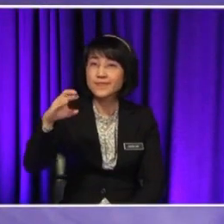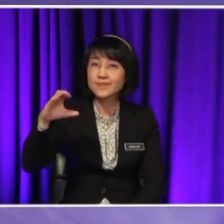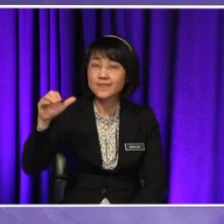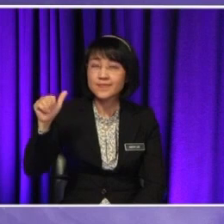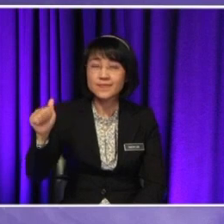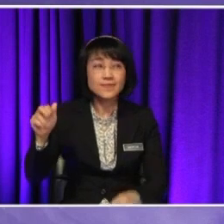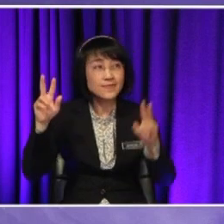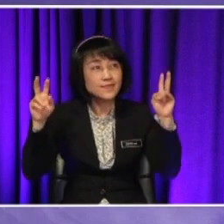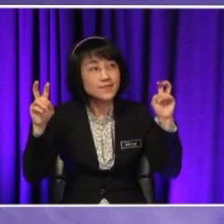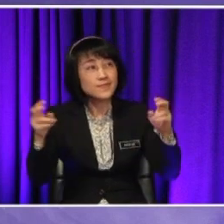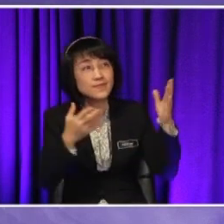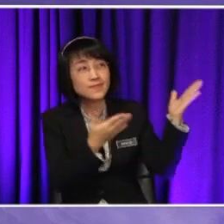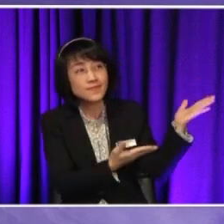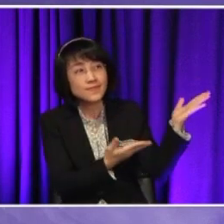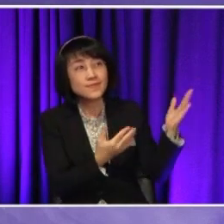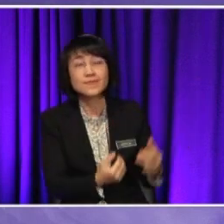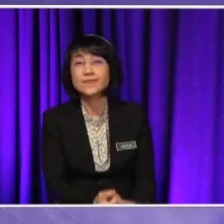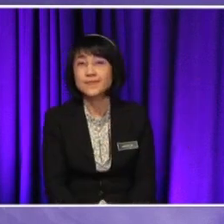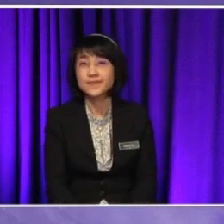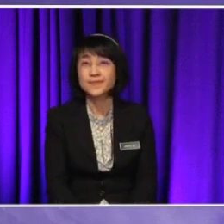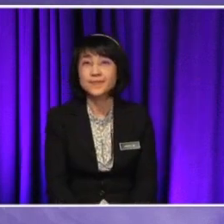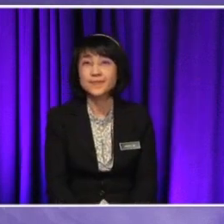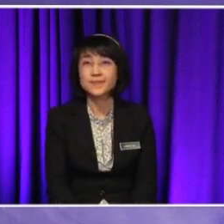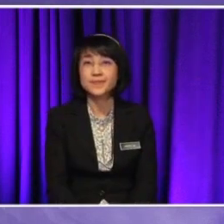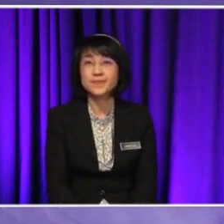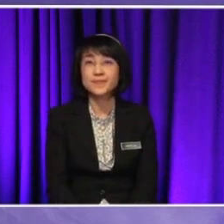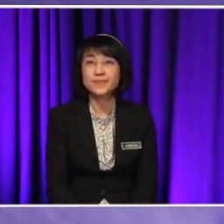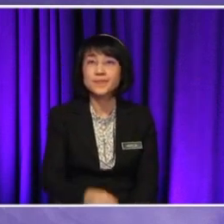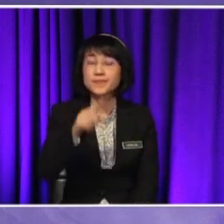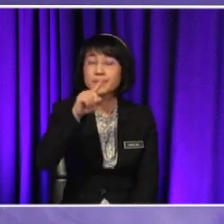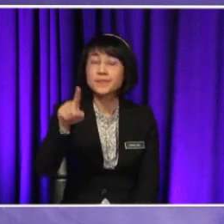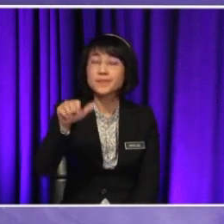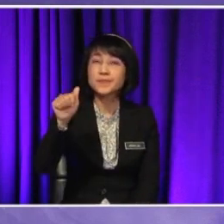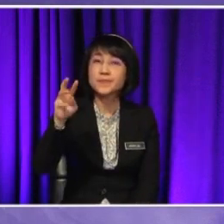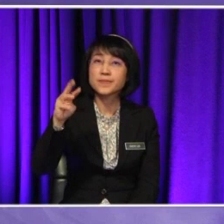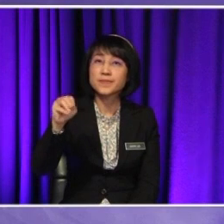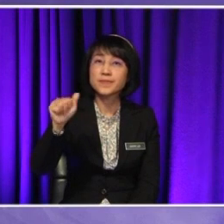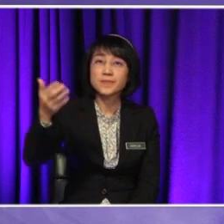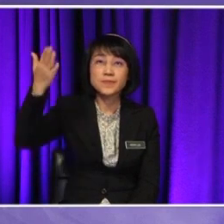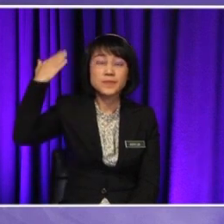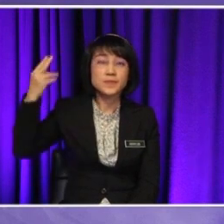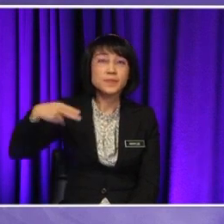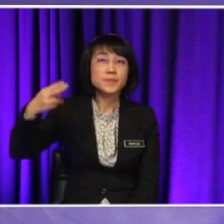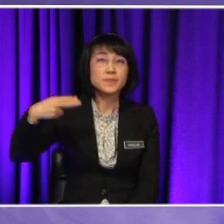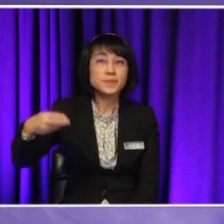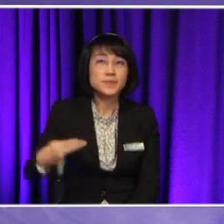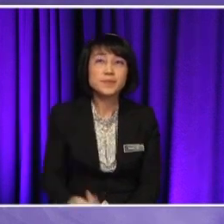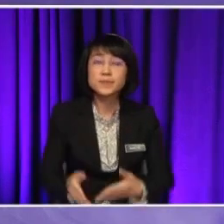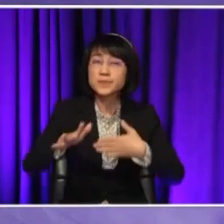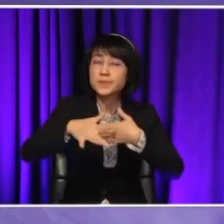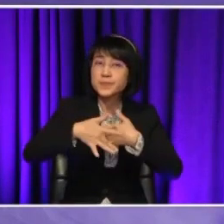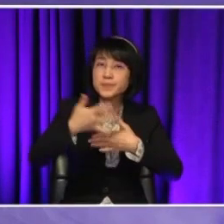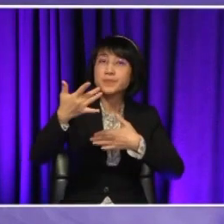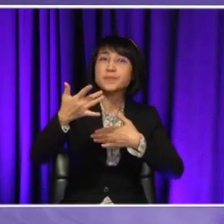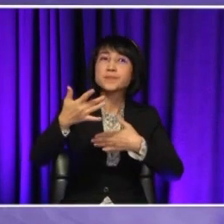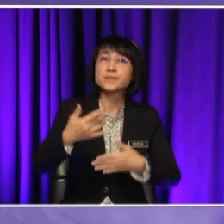bertajuk Venus of Willendorf? Okey. Zaman prasejarah ni yang tadi pada abad ke-14. Awal tadi. Mula-mula